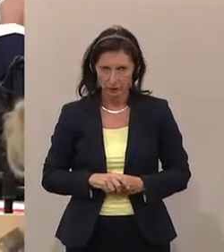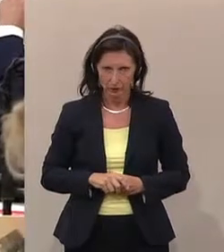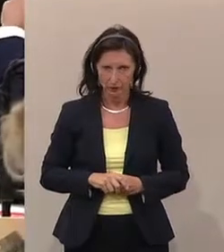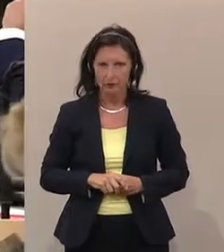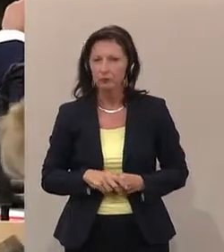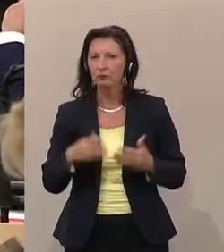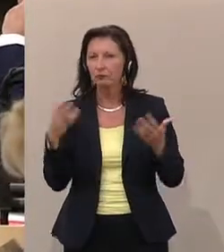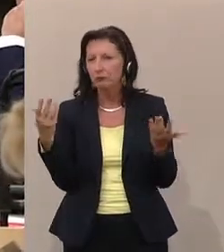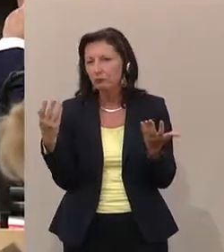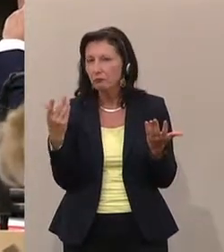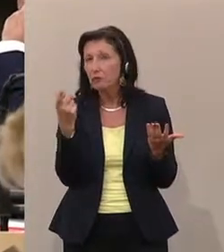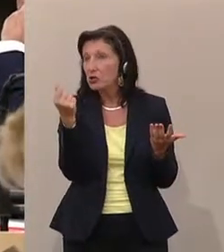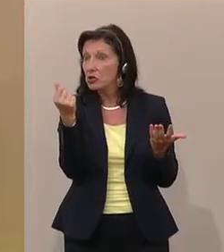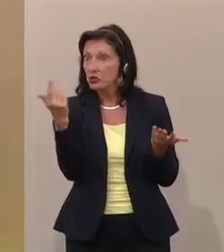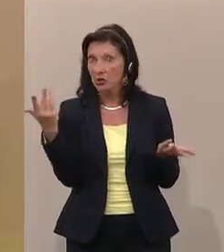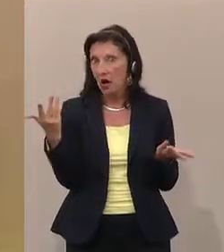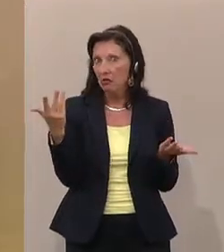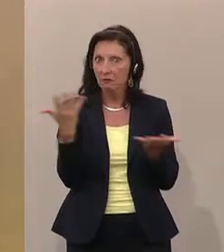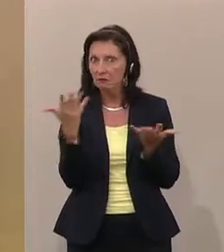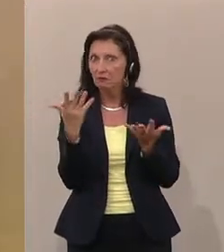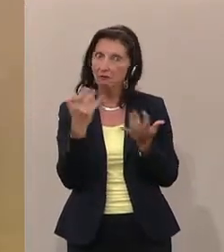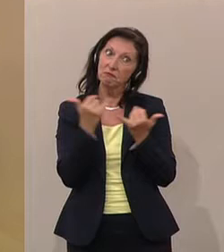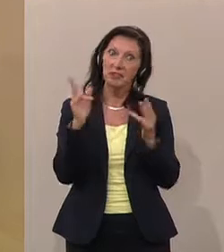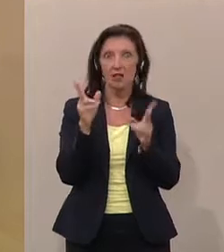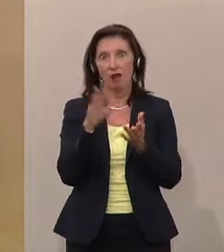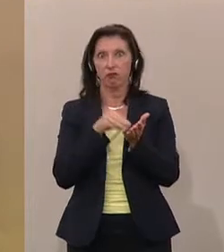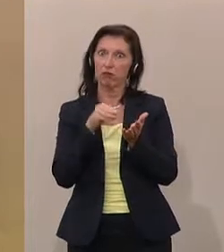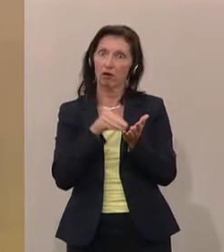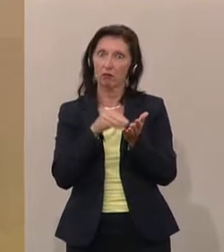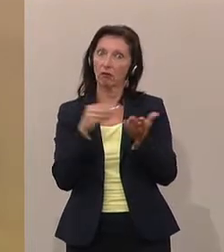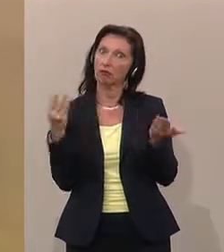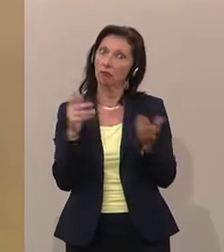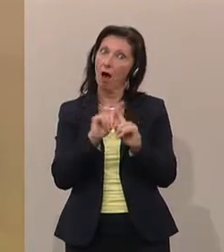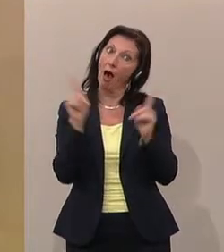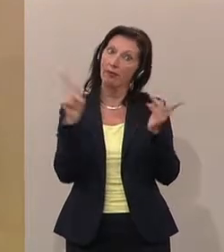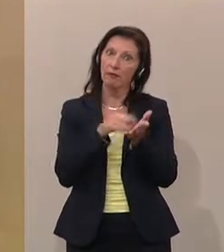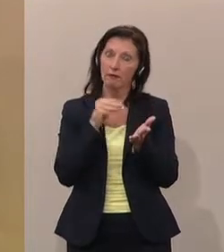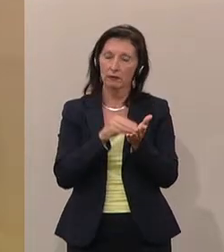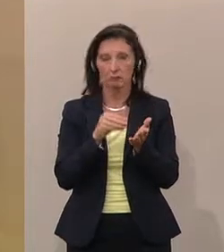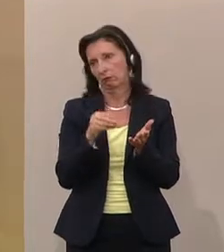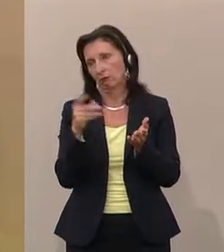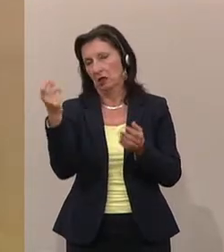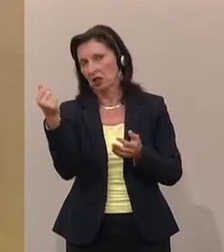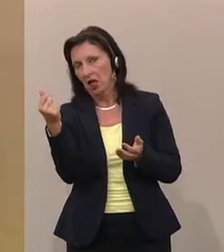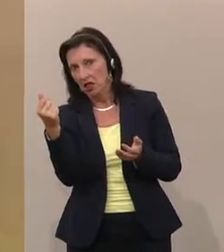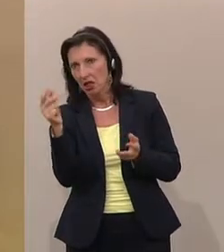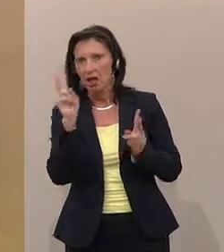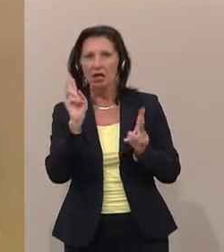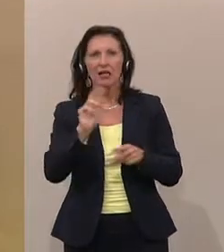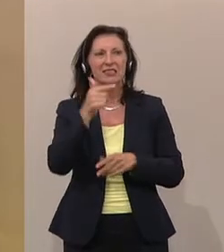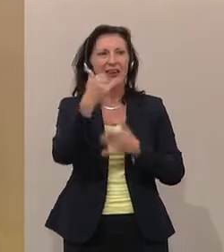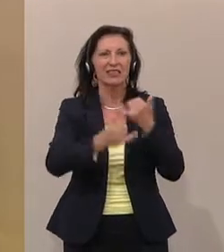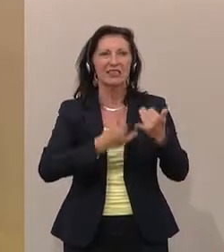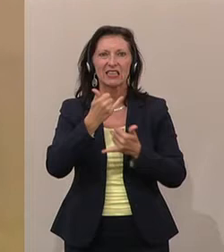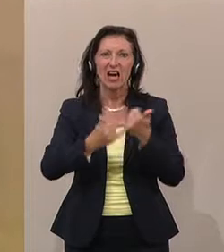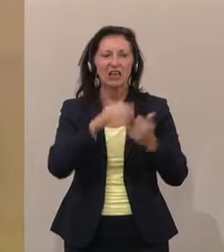Was könnte man mit diesem Geld machen? Man könnte mit diesem Geld ein gratis zweites Kindergartenjahr